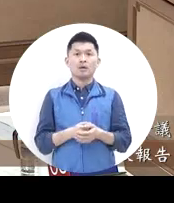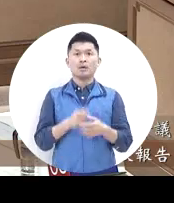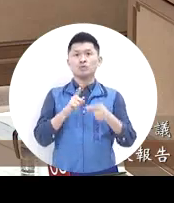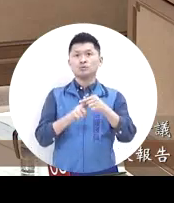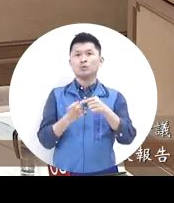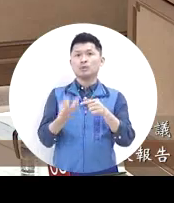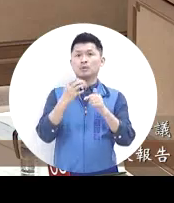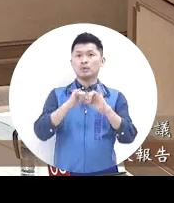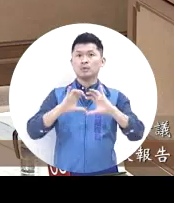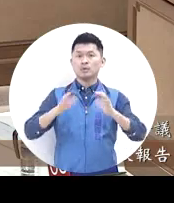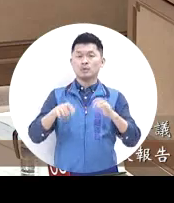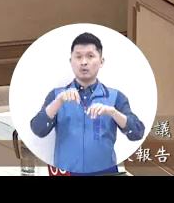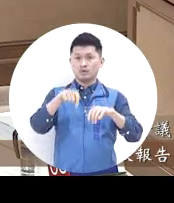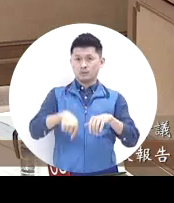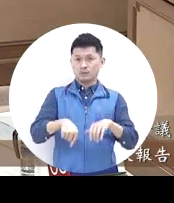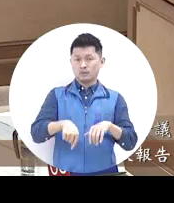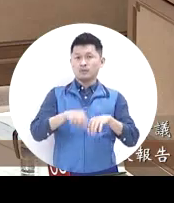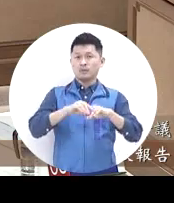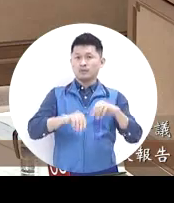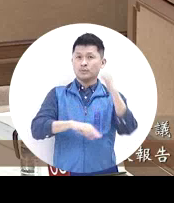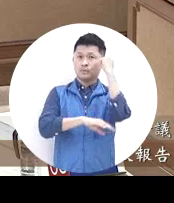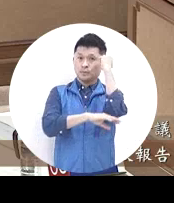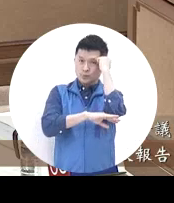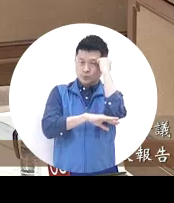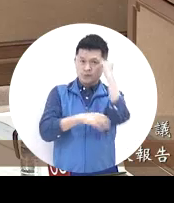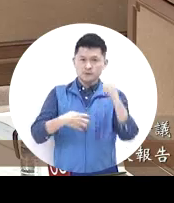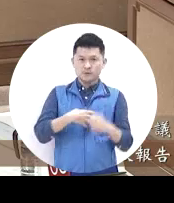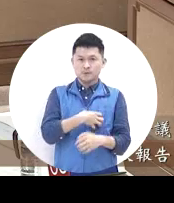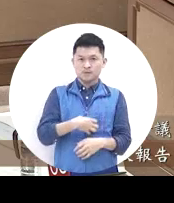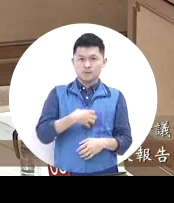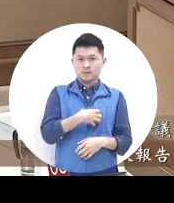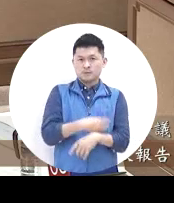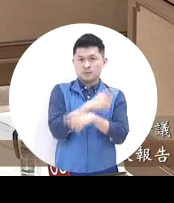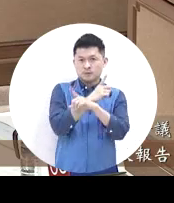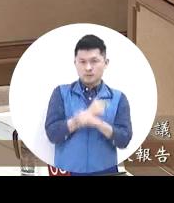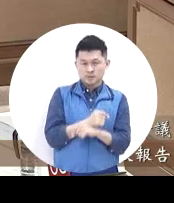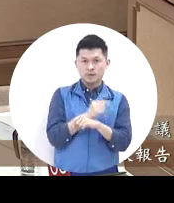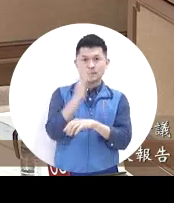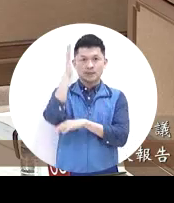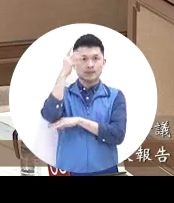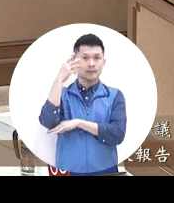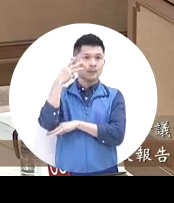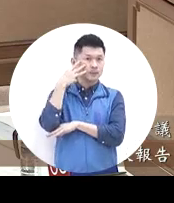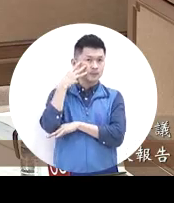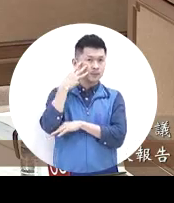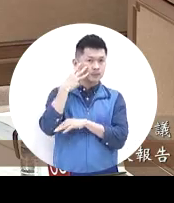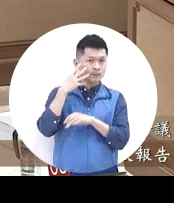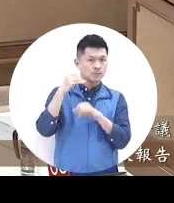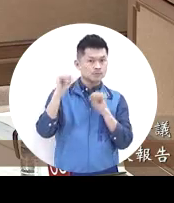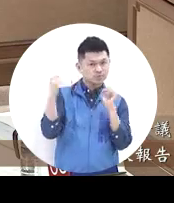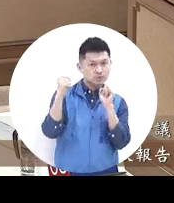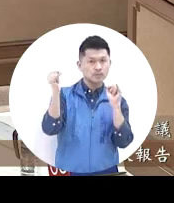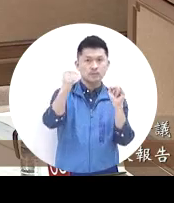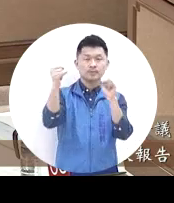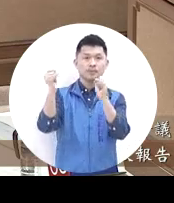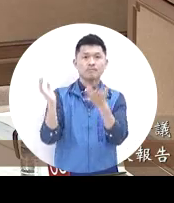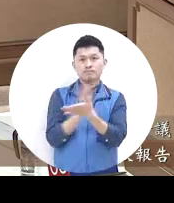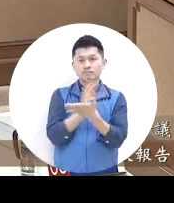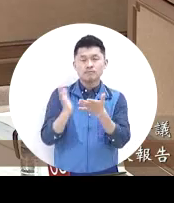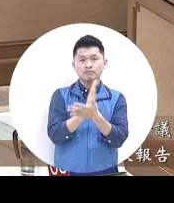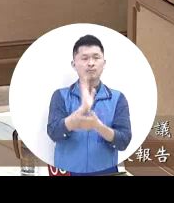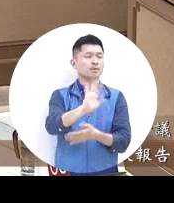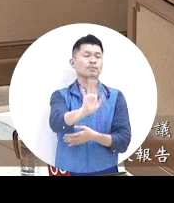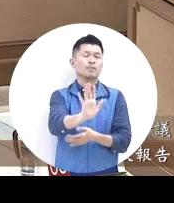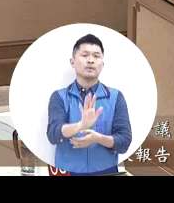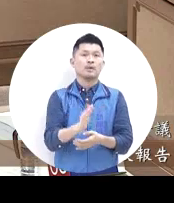地上的人呢，不要狭怨报复，或者是有用政治的心理去评断每件事情，这样我们生活起来